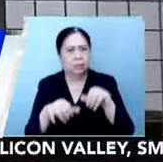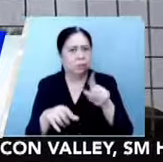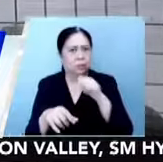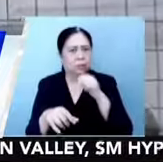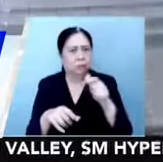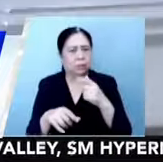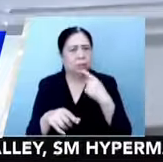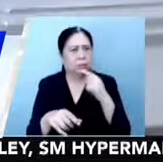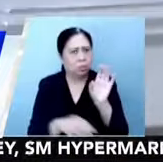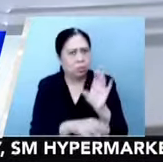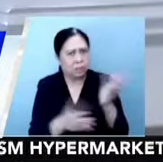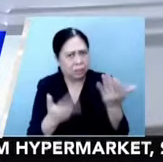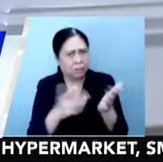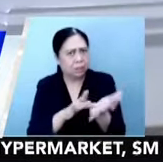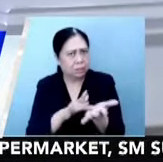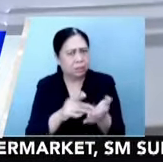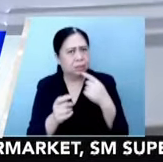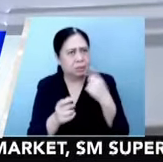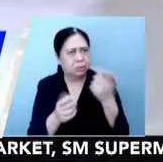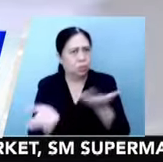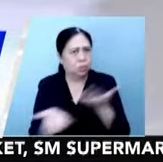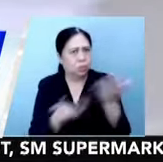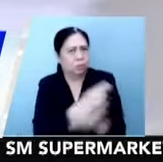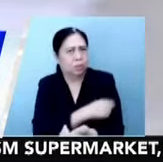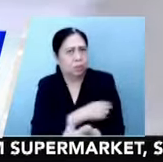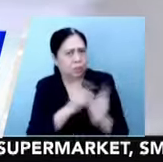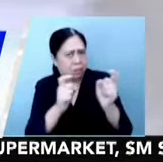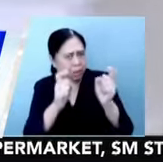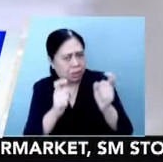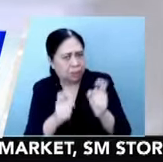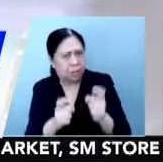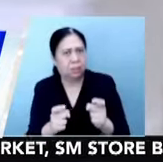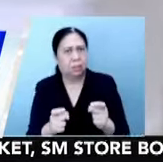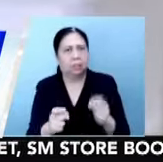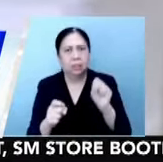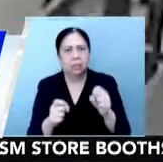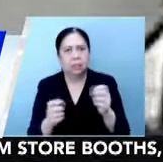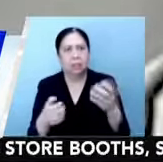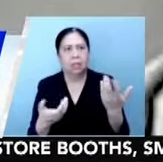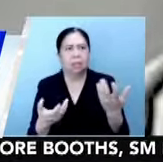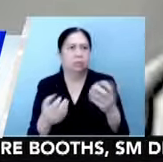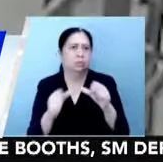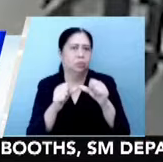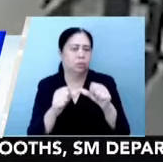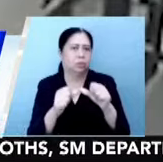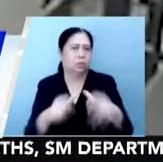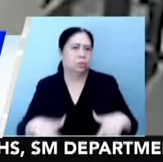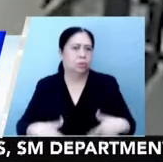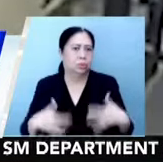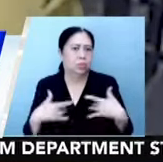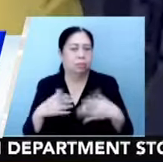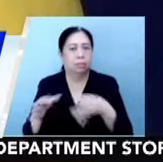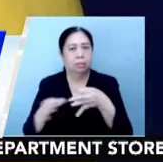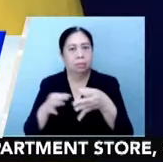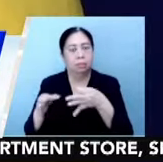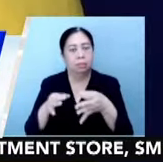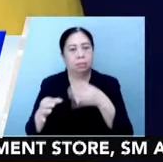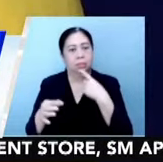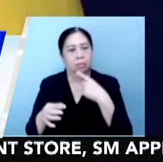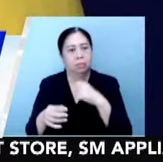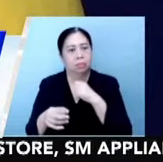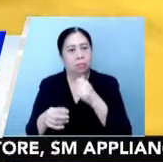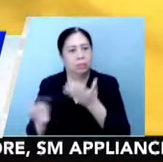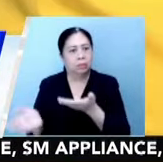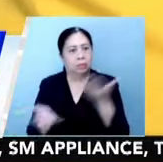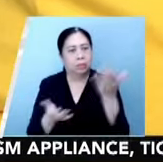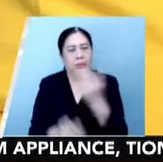na ipagamot yung lola ko o dalhin sa ospital para sana maduktungan pa yung buhay niya? Paliwanag ng rider, hindi niya nadala agad sa